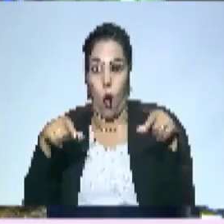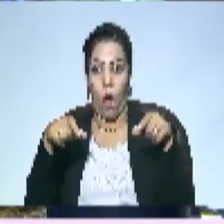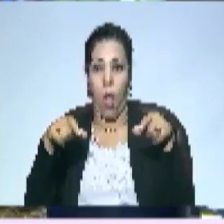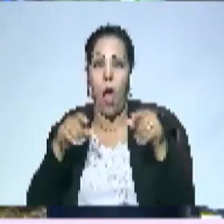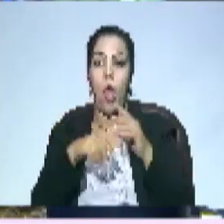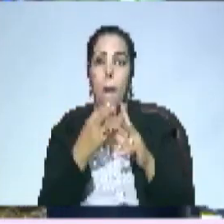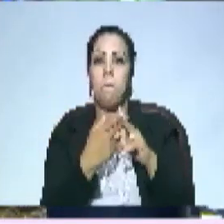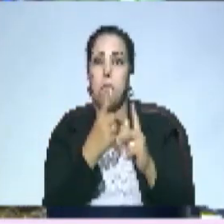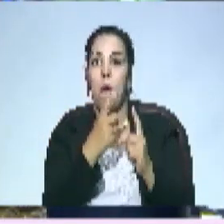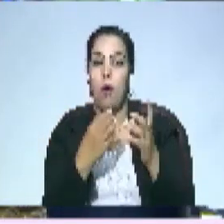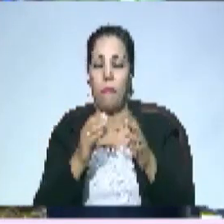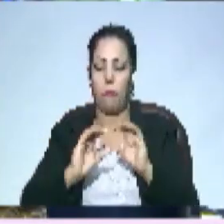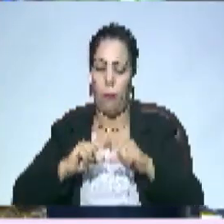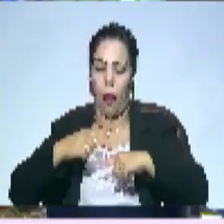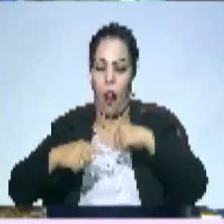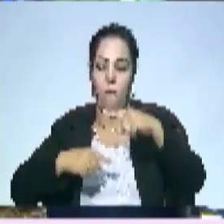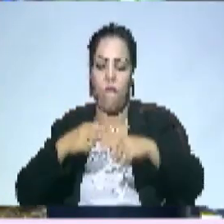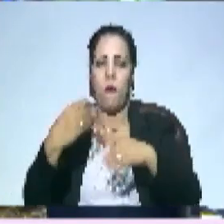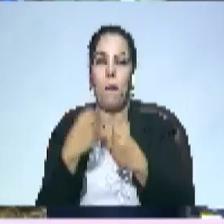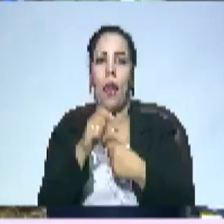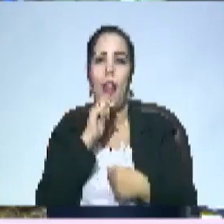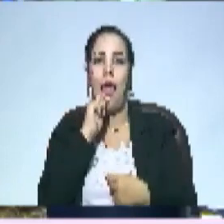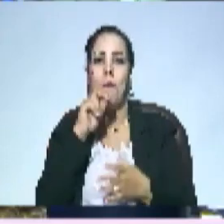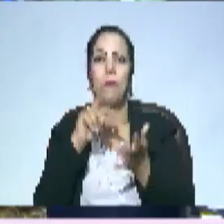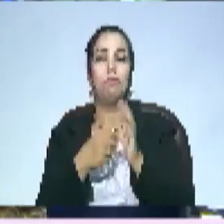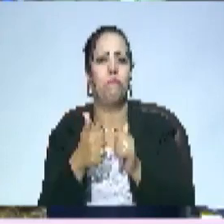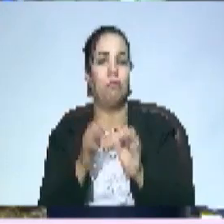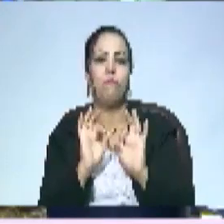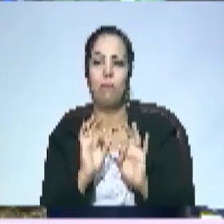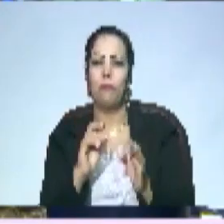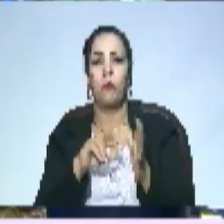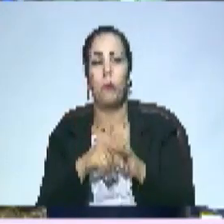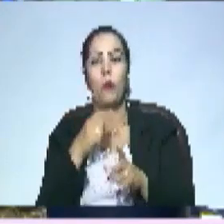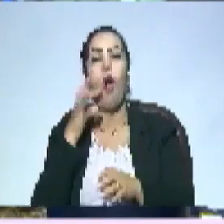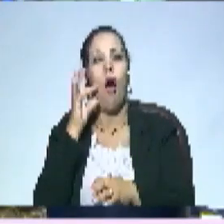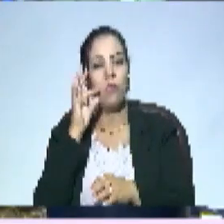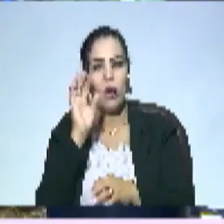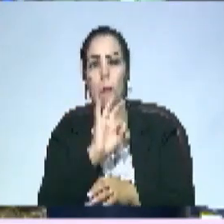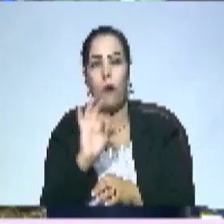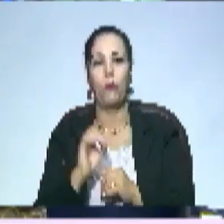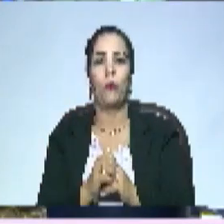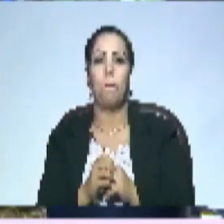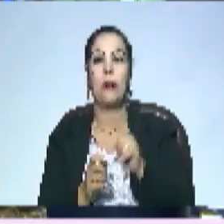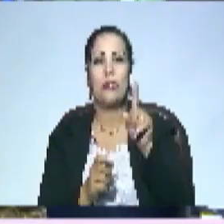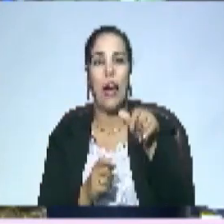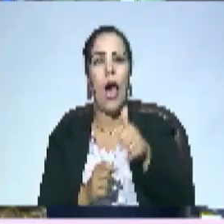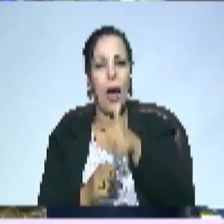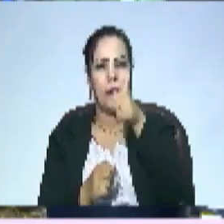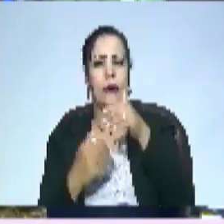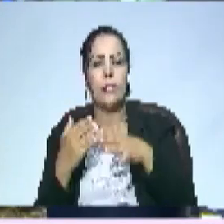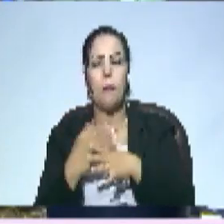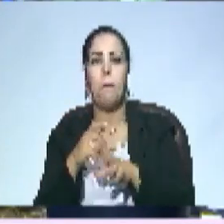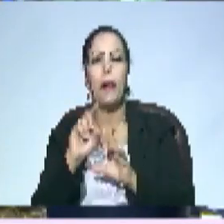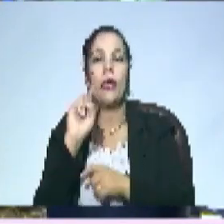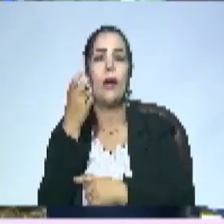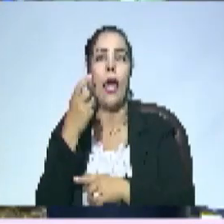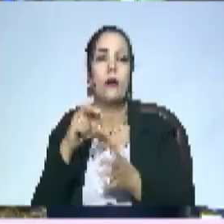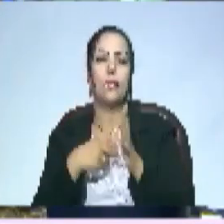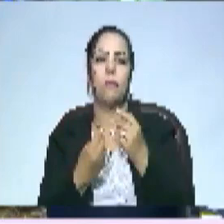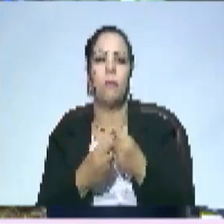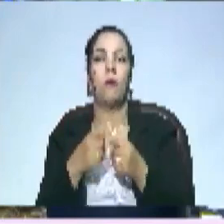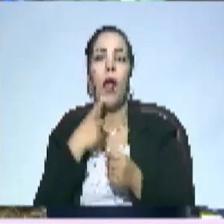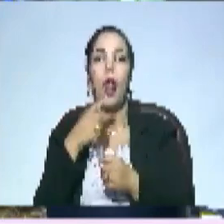بيسلقها وبيلفها باللحمة المفرومة، وبتبقى كويسة وبتبقى أصلية برضو. دي اللي هي عجينة اللازانيا